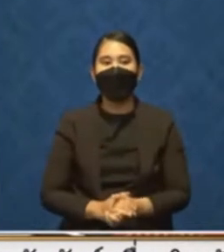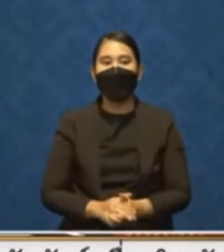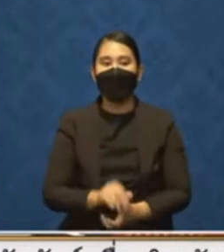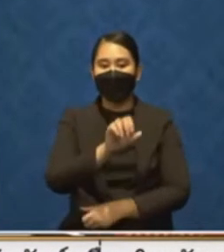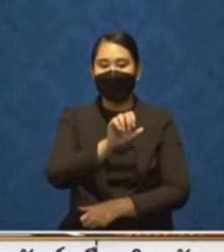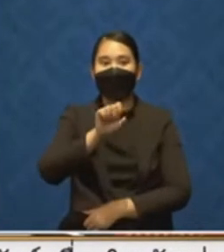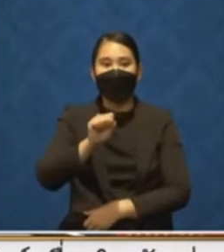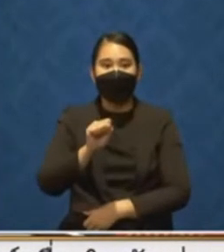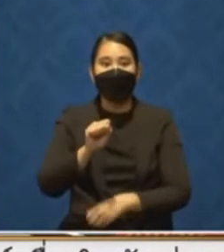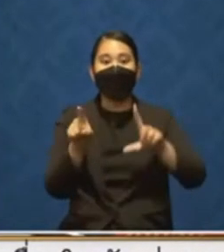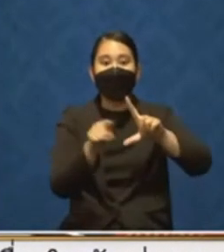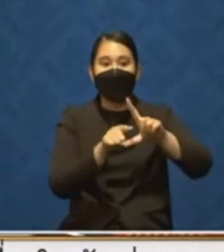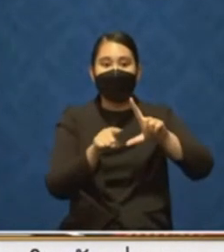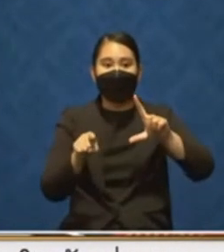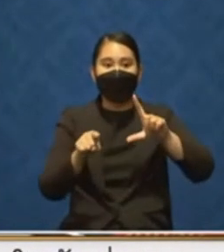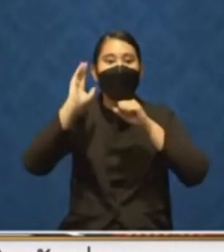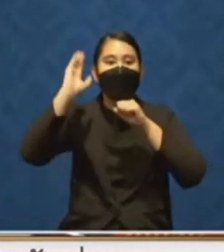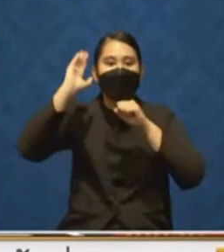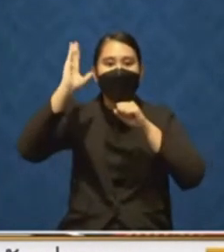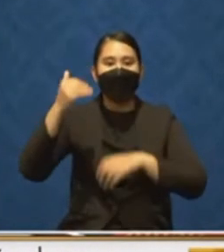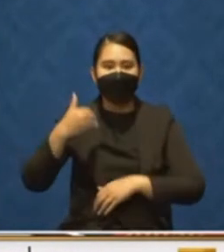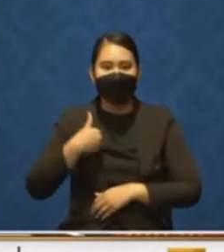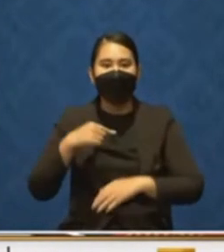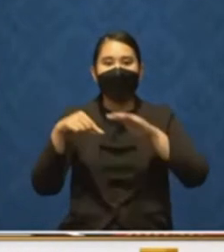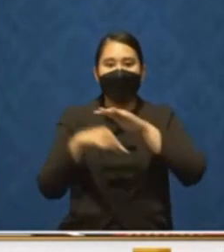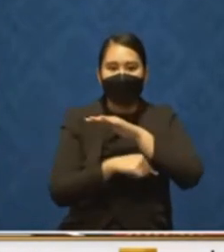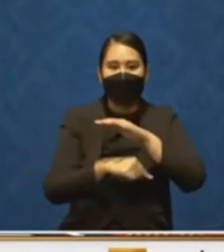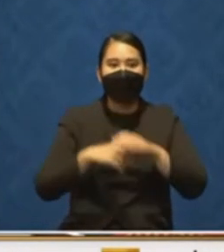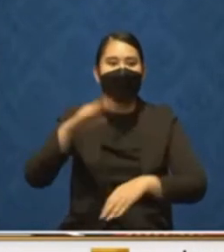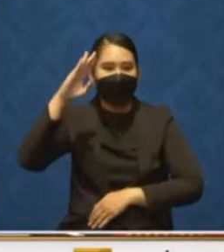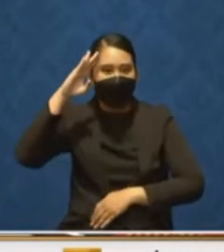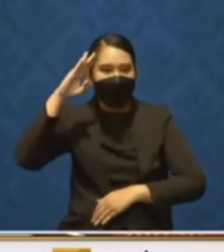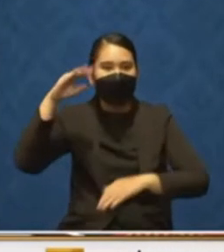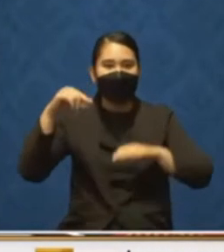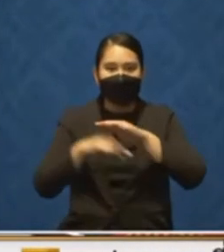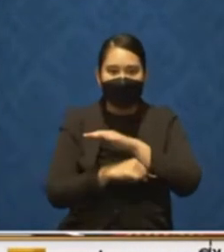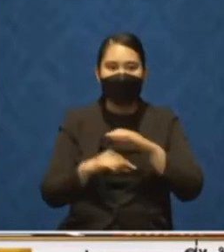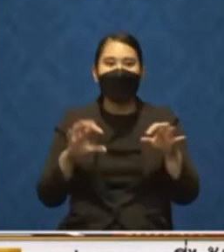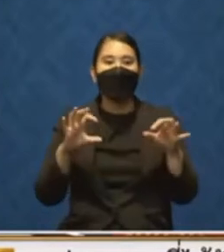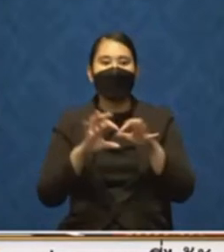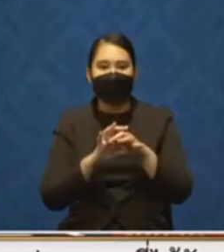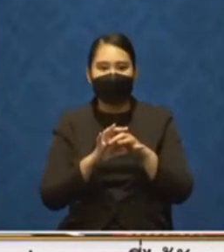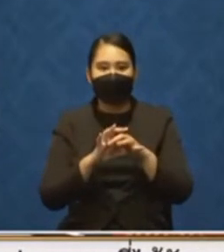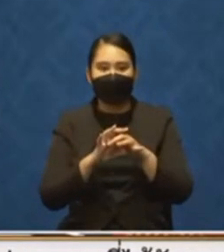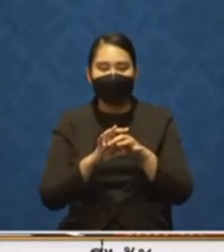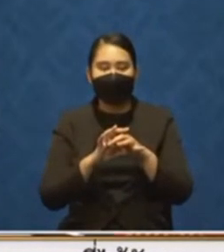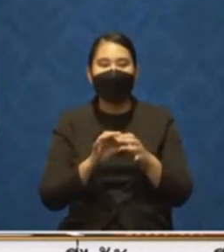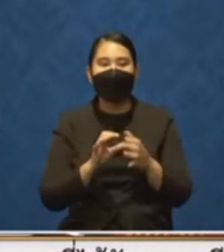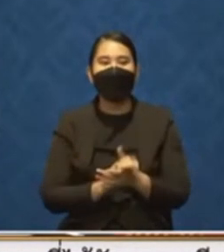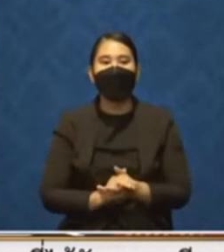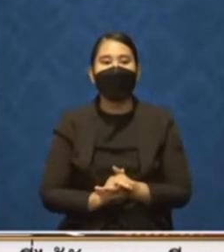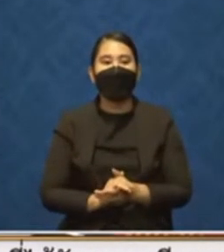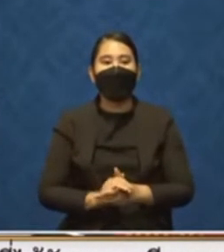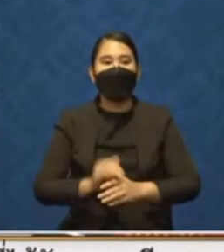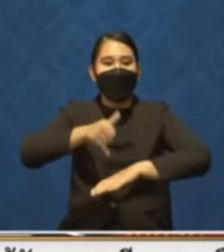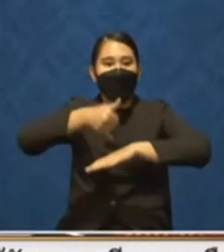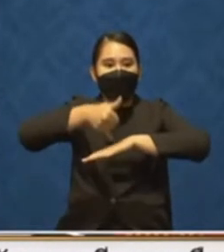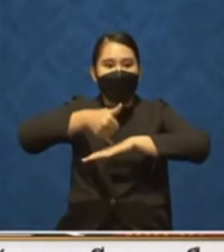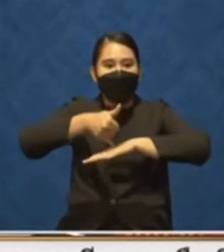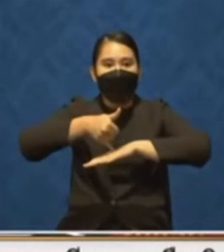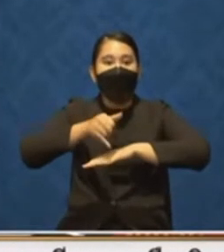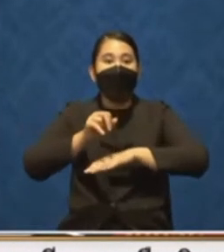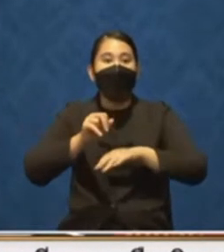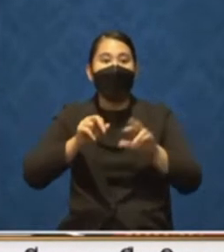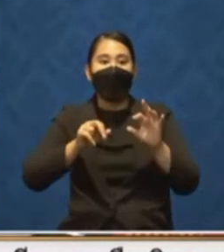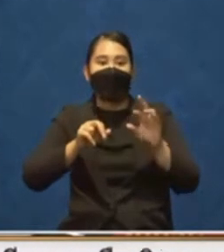รับกับเรื่องทุจริตในกองทัพเรียนเกี่ยวกับพระบรมราชานุสาวรีย์รัชกาลที่ 9อันนี้ในมือผมคือ